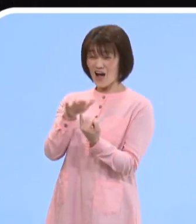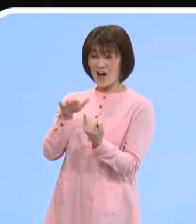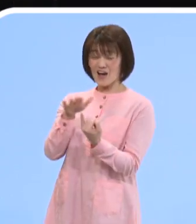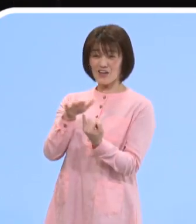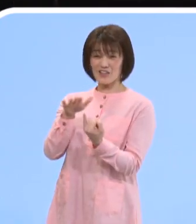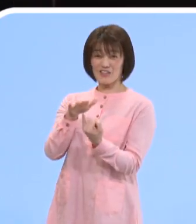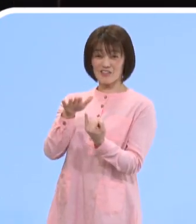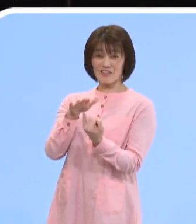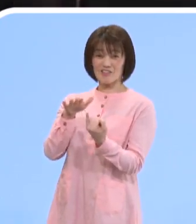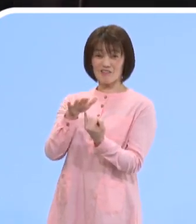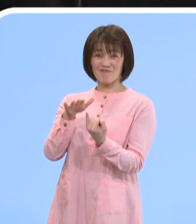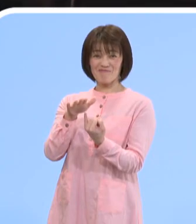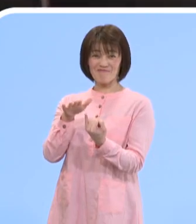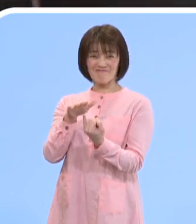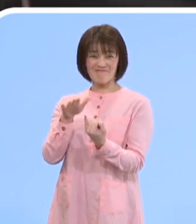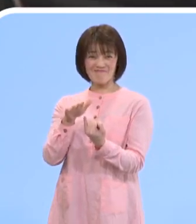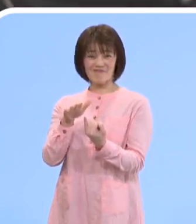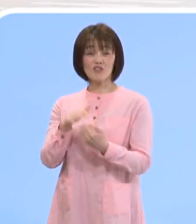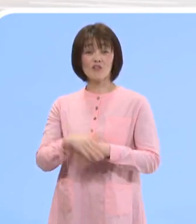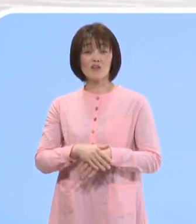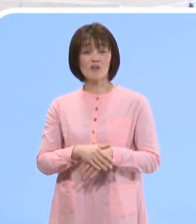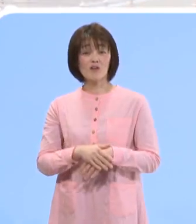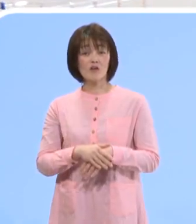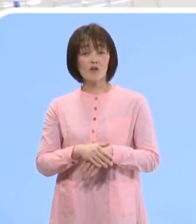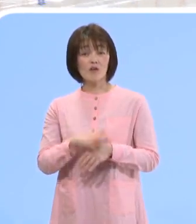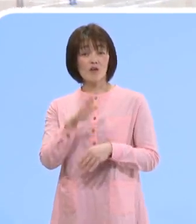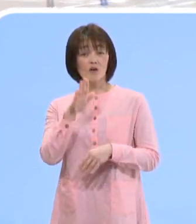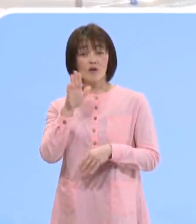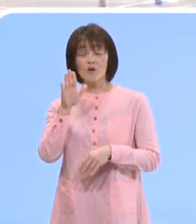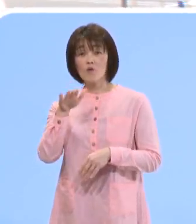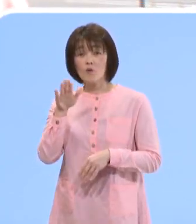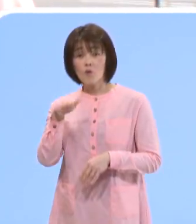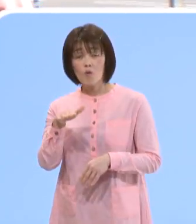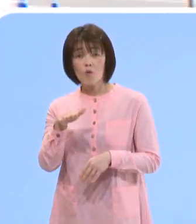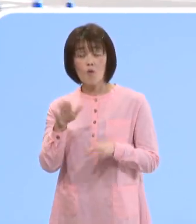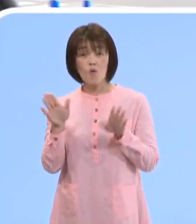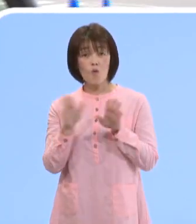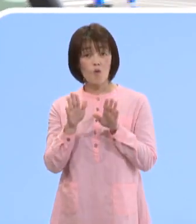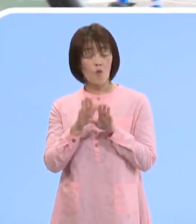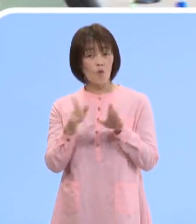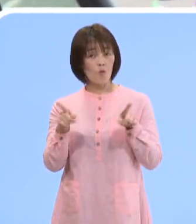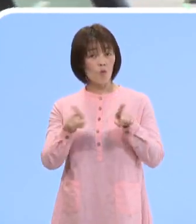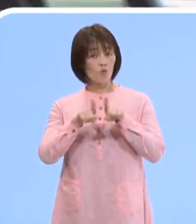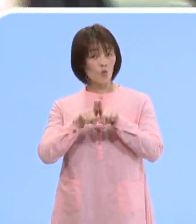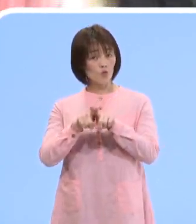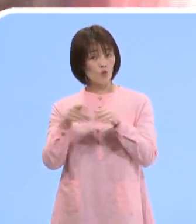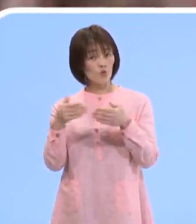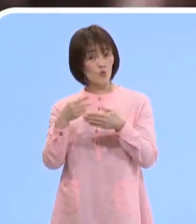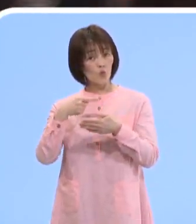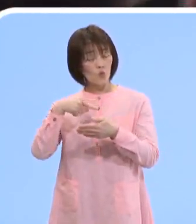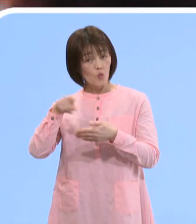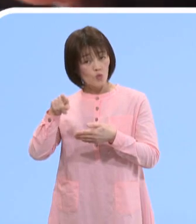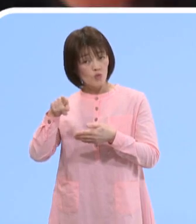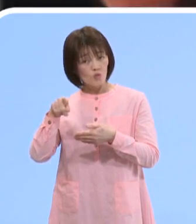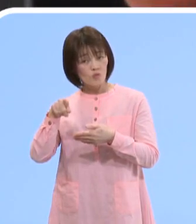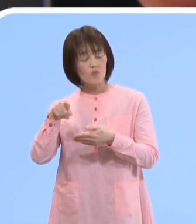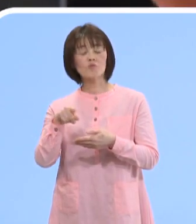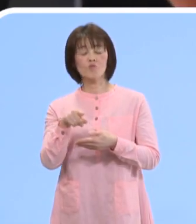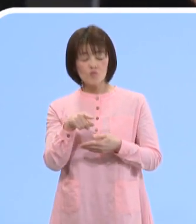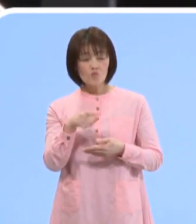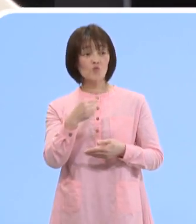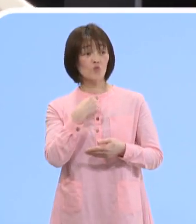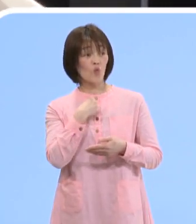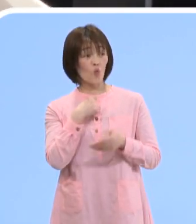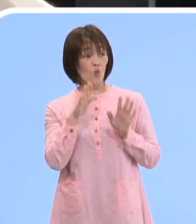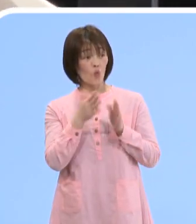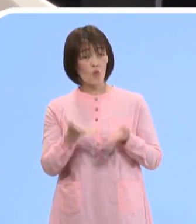しい。 あ、いや でも金平さん、お子さん連れて出勤してきはったんですか？ そうなんです、すぐそこに預